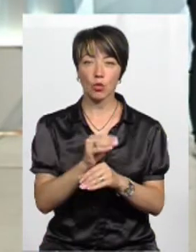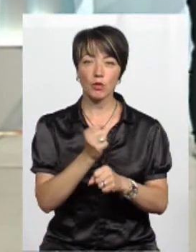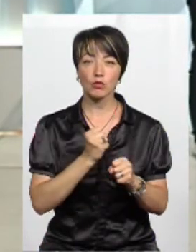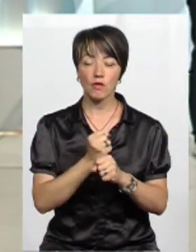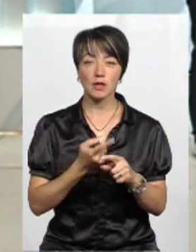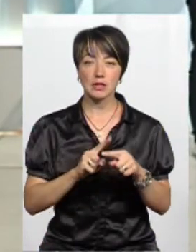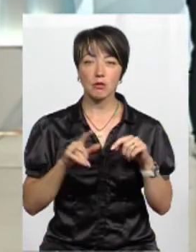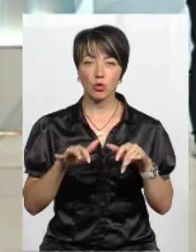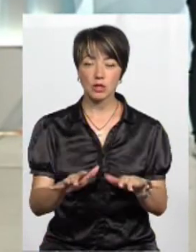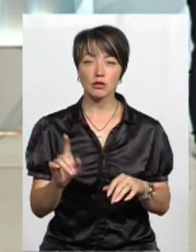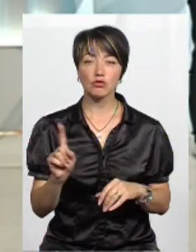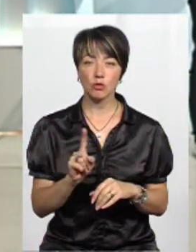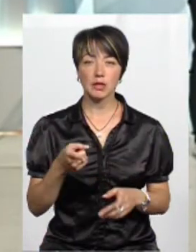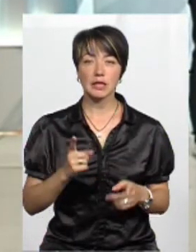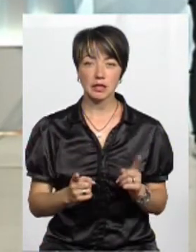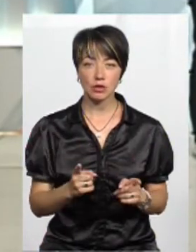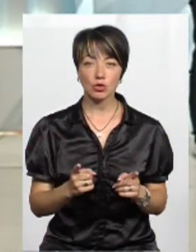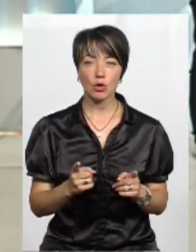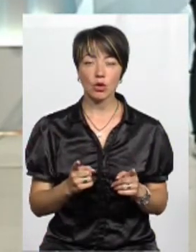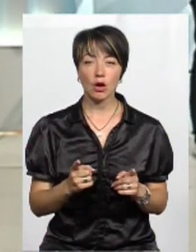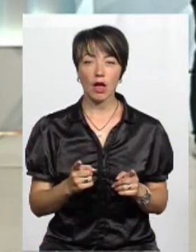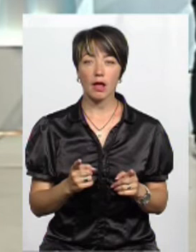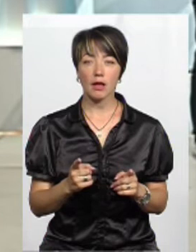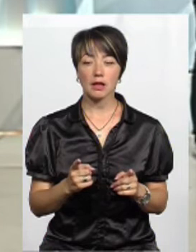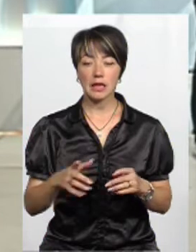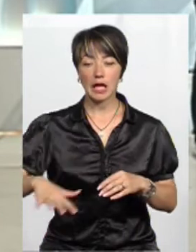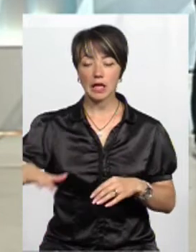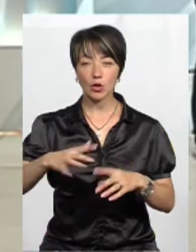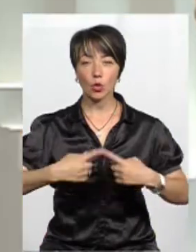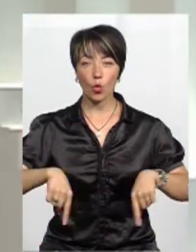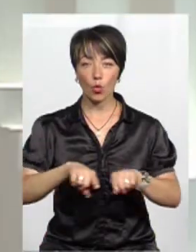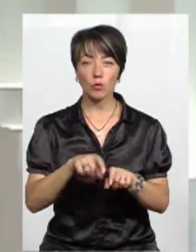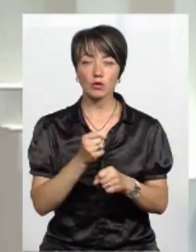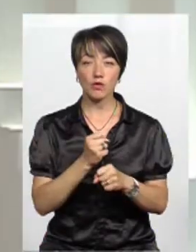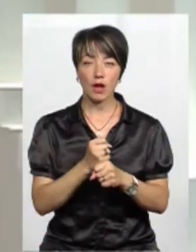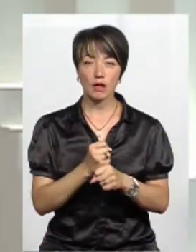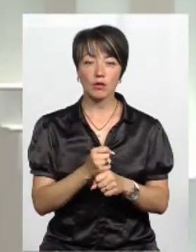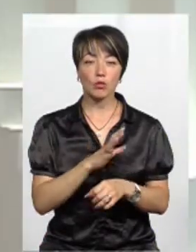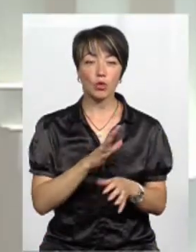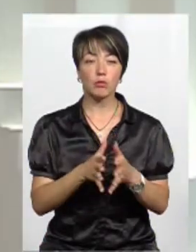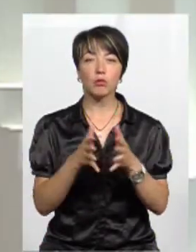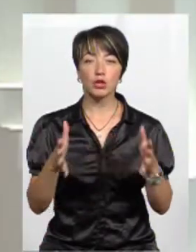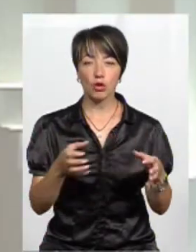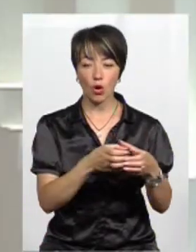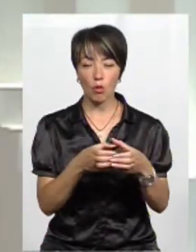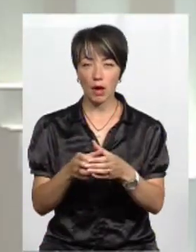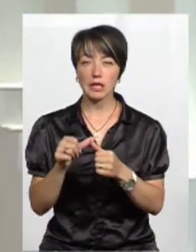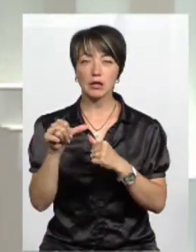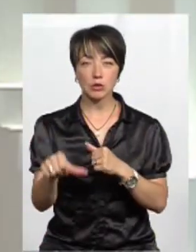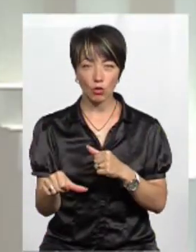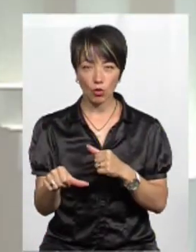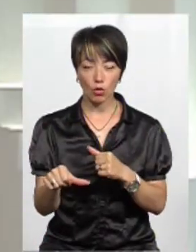допрацювати цей процес, тобто, щоб дійсно на території округу працювали, ну, вже було більше громад. Крім